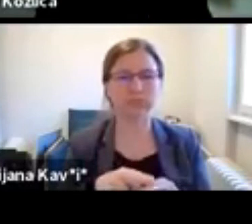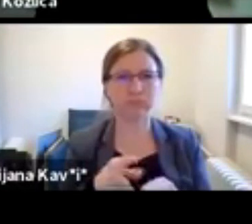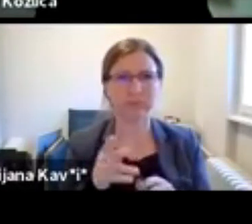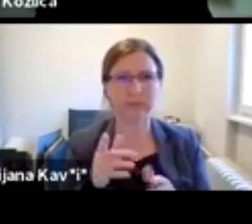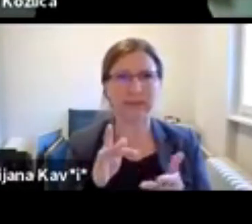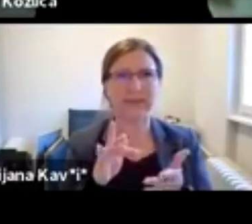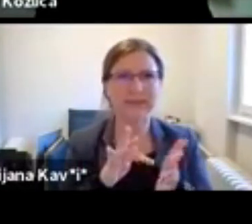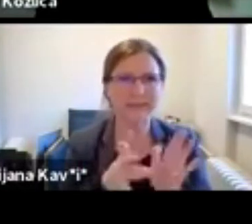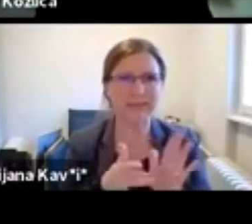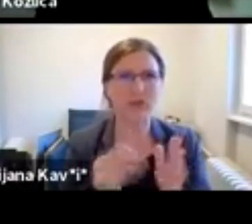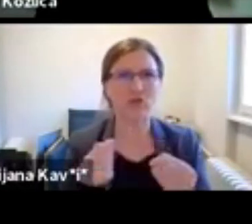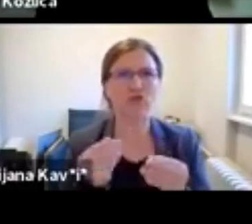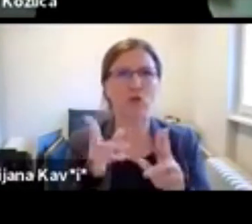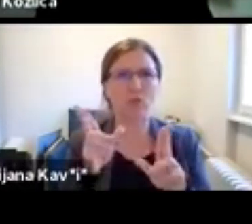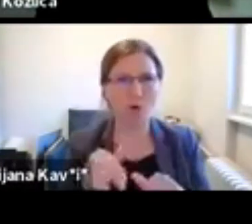prilagođenom i mogućem